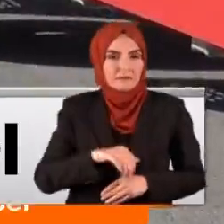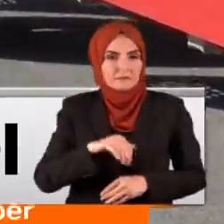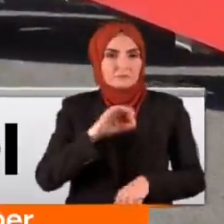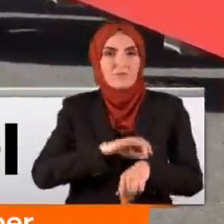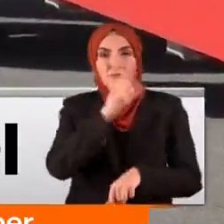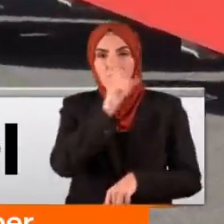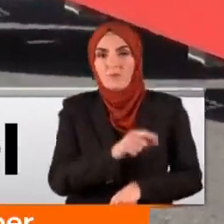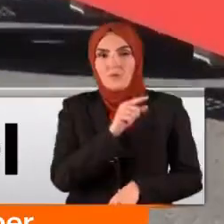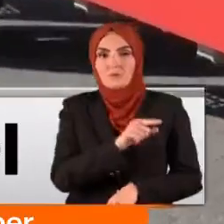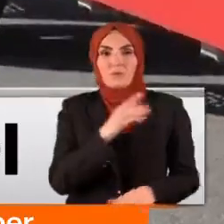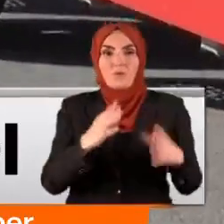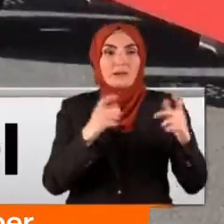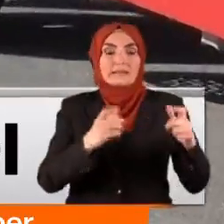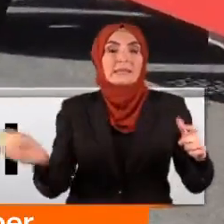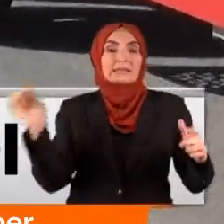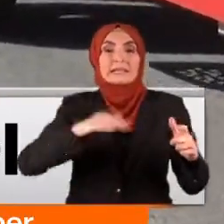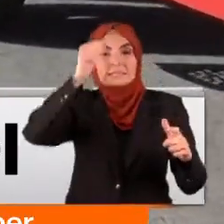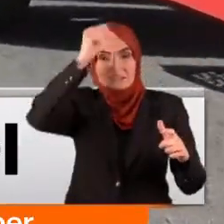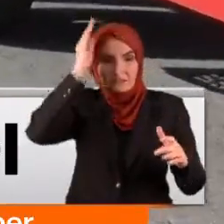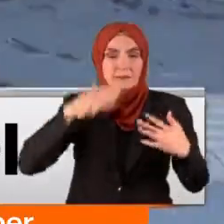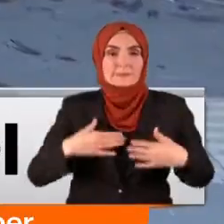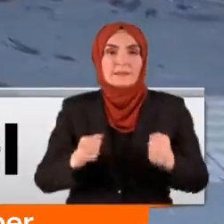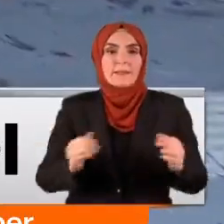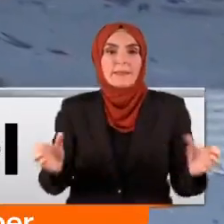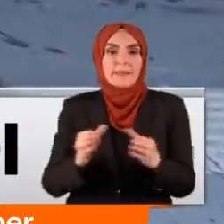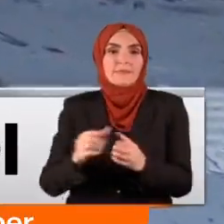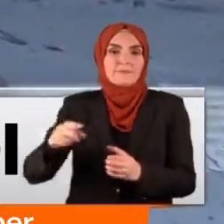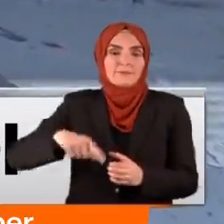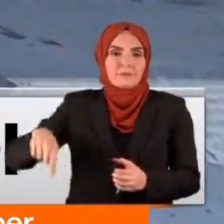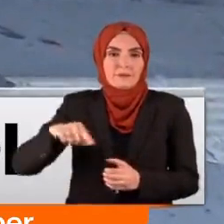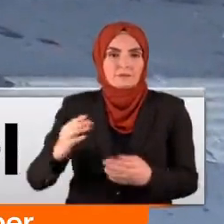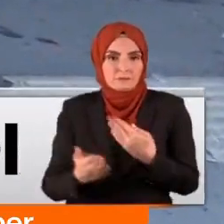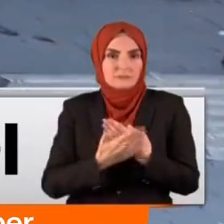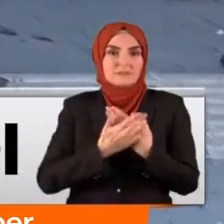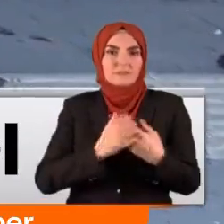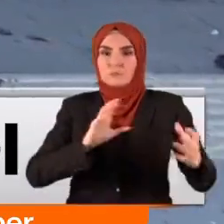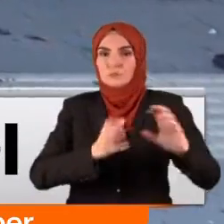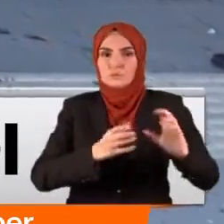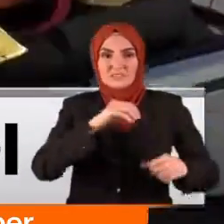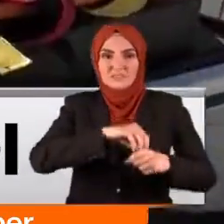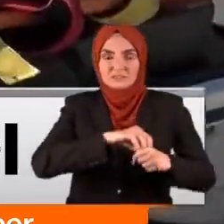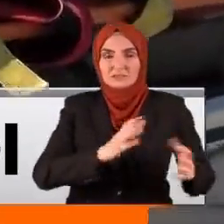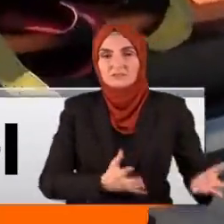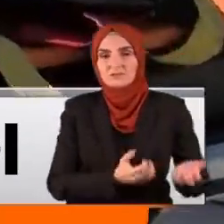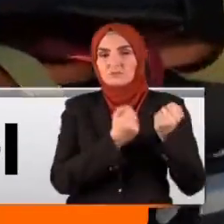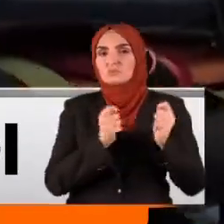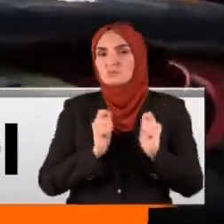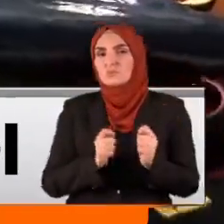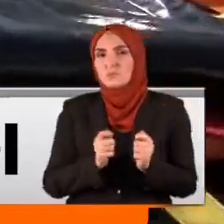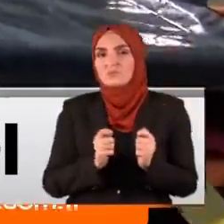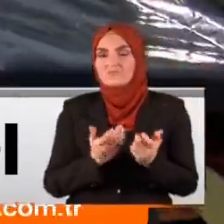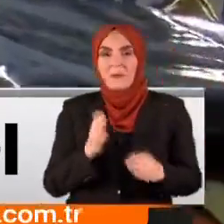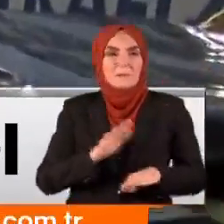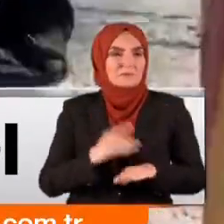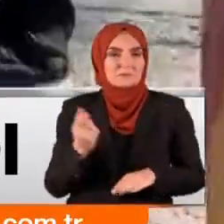Berinşen, olay yerine gelen itfaiye ve sağlık ekipleri tarafından hurdaya dönen otomobilden güçlükle çıkarıldı. Ne yazık ki yapılacak bir